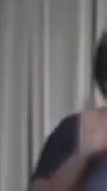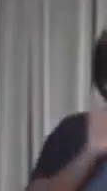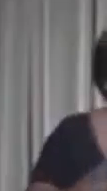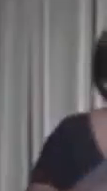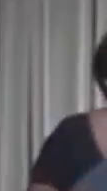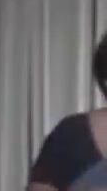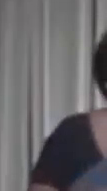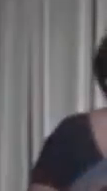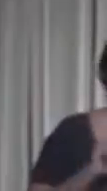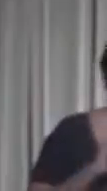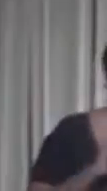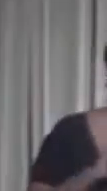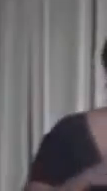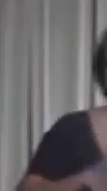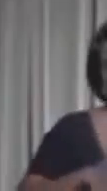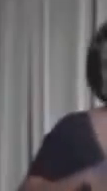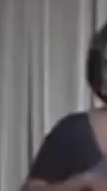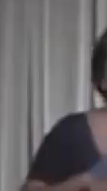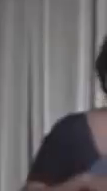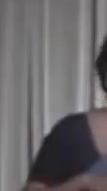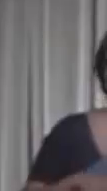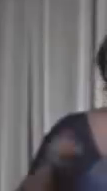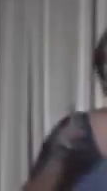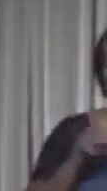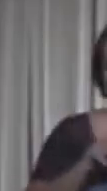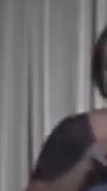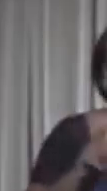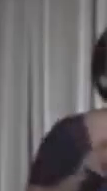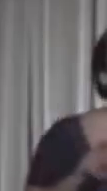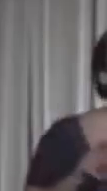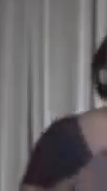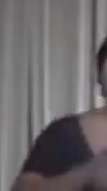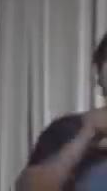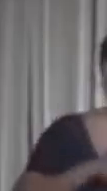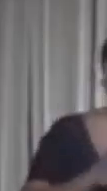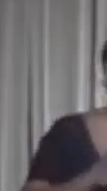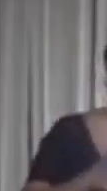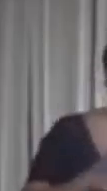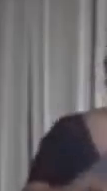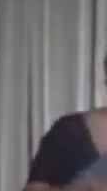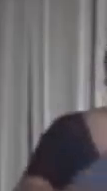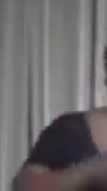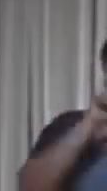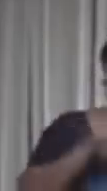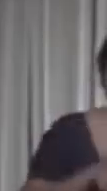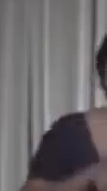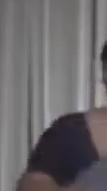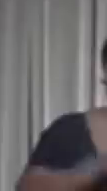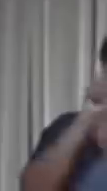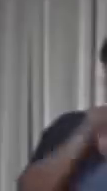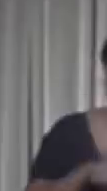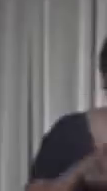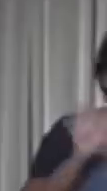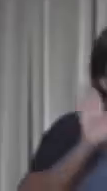எதிராக அதிகமான தமிழ் பேசுகின்ற மக்கள், இஸ்லாமிய மக்கள், சிங்கள மக்கள் எல்லா வகையிலும் இந்த நாட்டிலே ஒற்றுமைக்காக